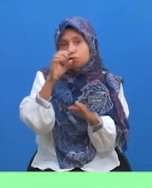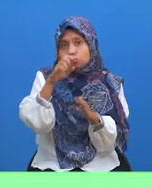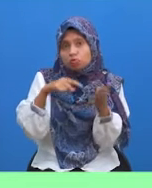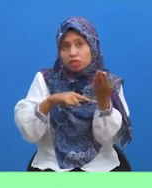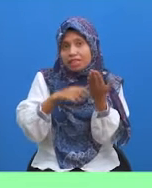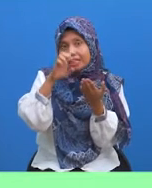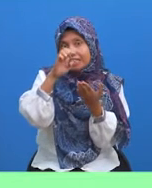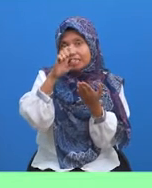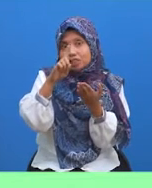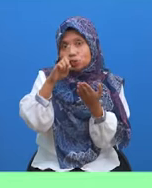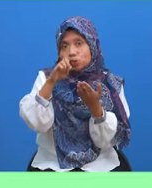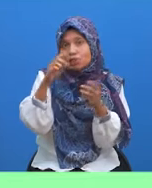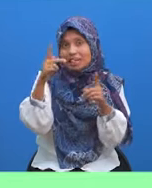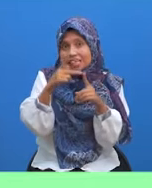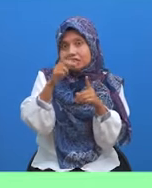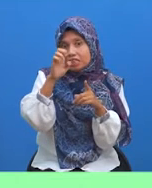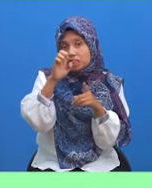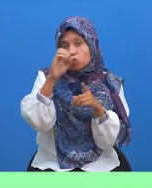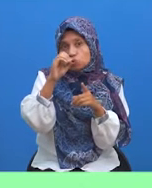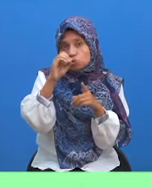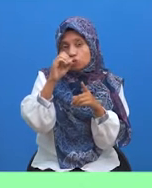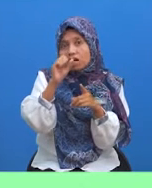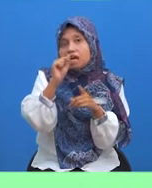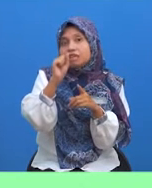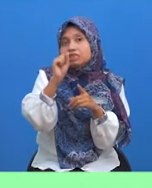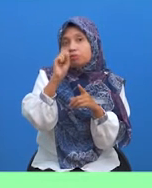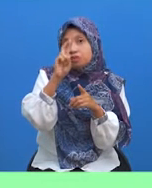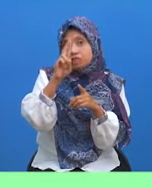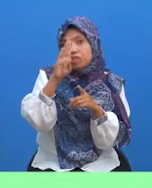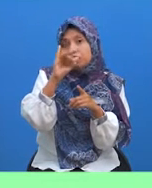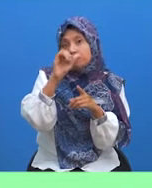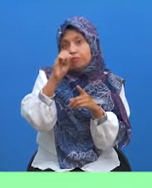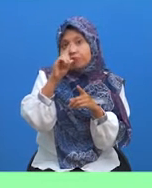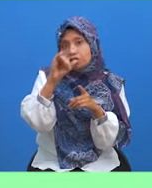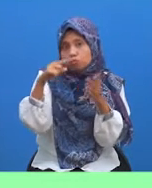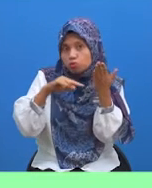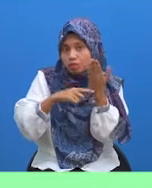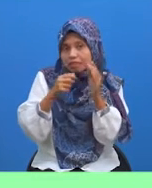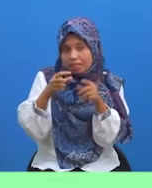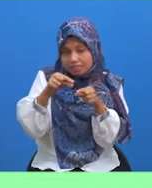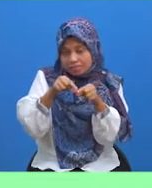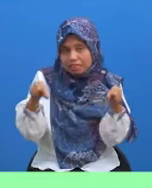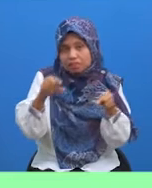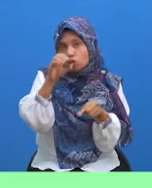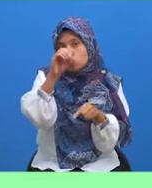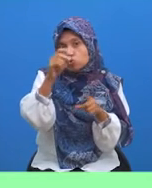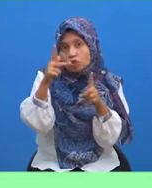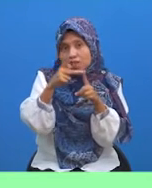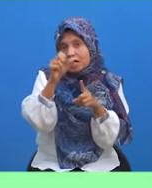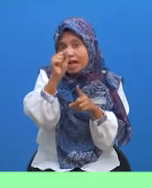kosong subsidi yang dinikmati oleh pengeluar Muhyi kosong ke ekspos